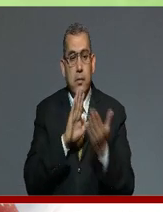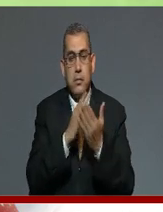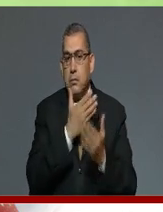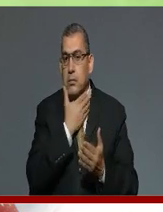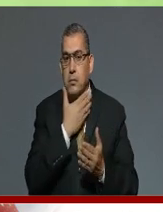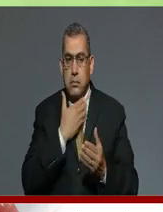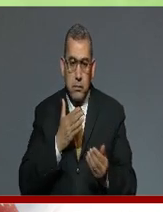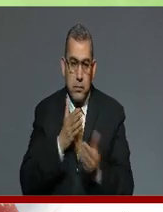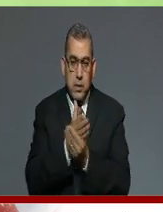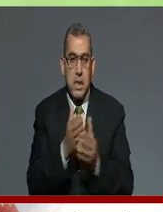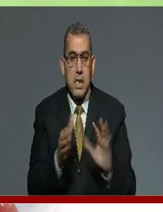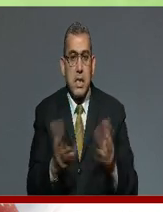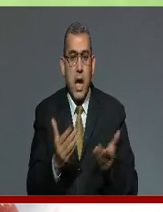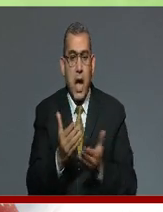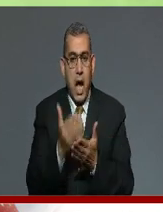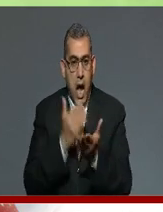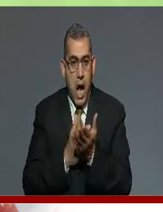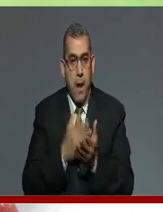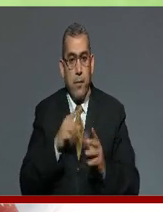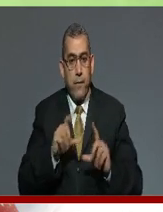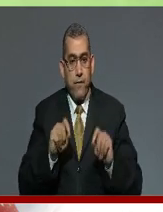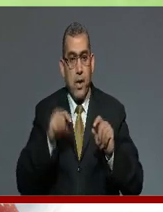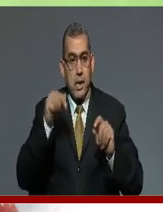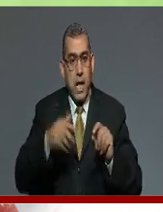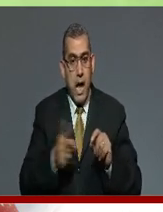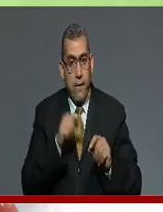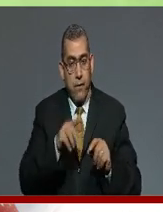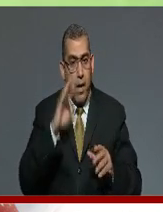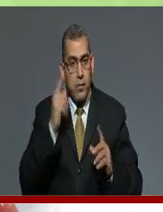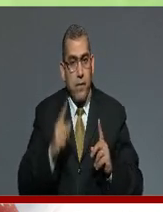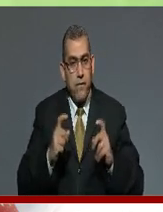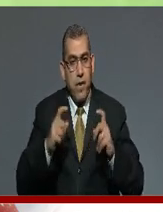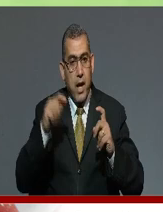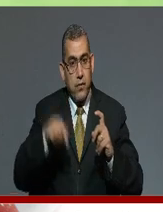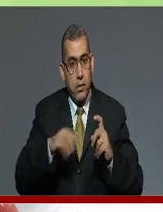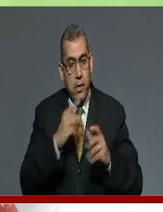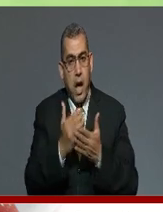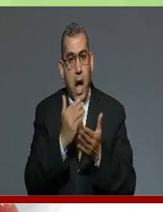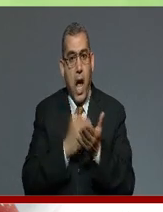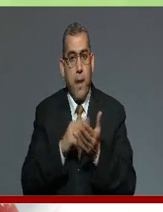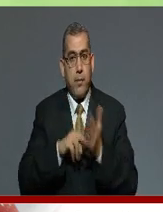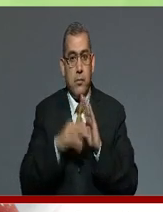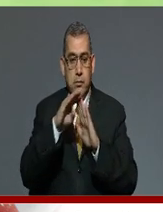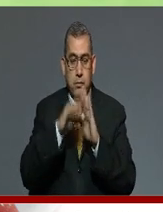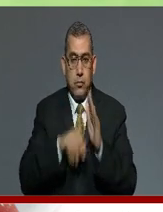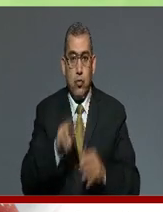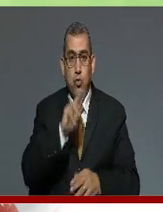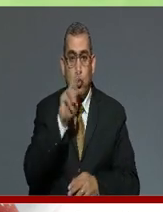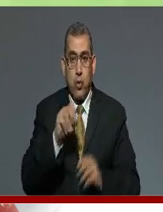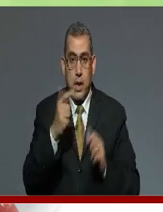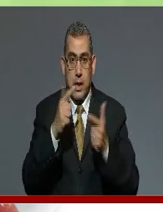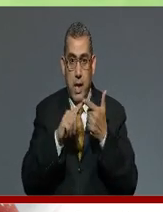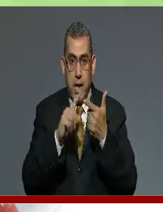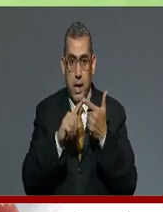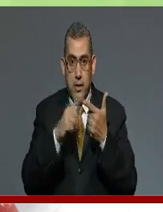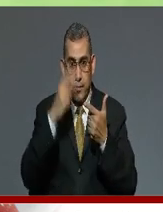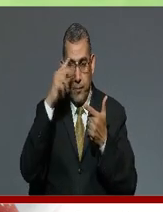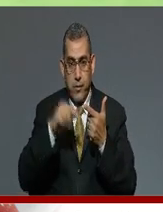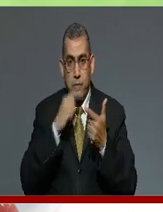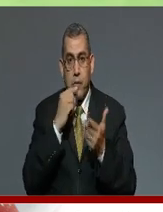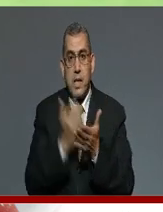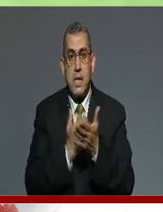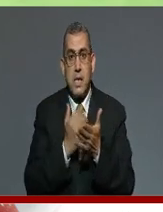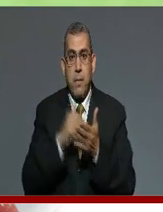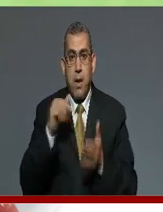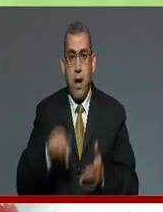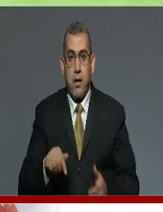والاستعداد للجائحه مع كل الاجراءات الاخرى التي تحدثت عنها سؤالك الثاني كان عن الاستثمار